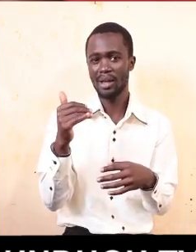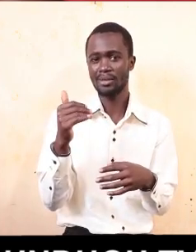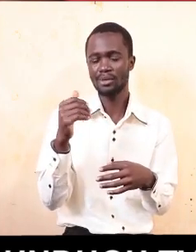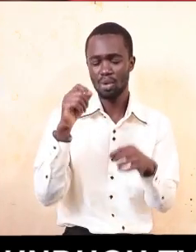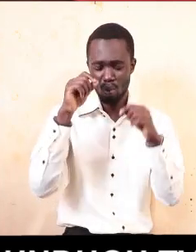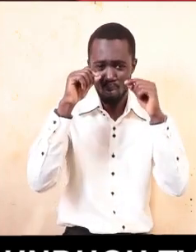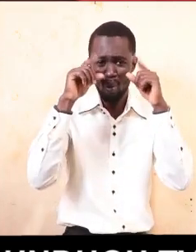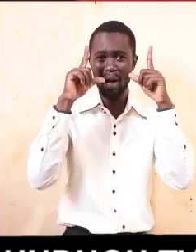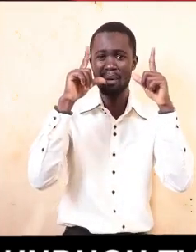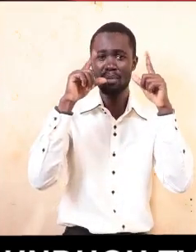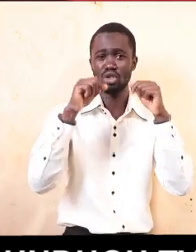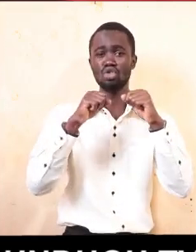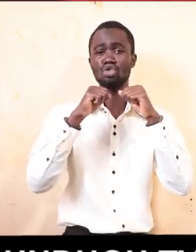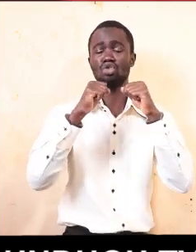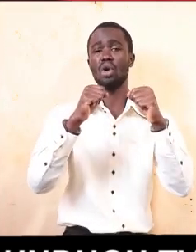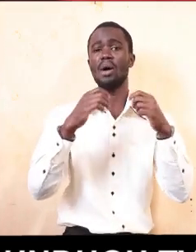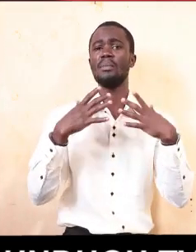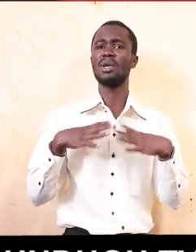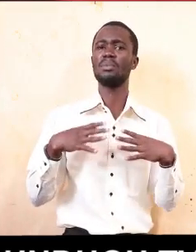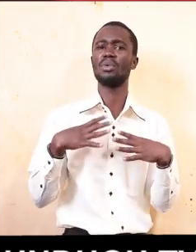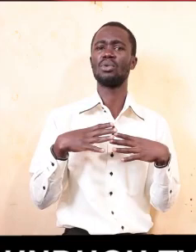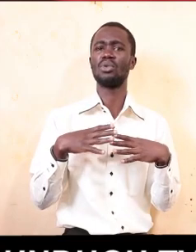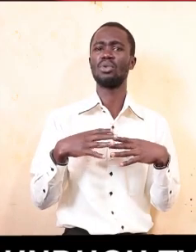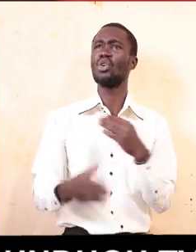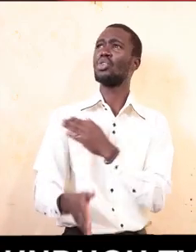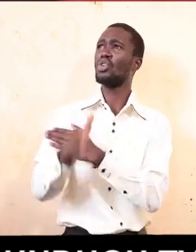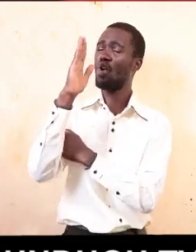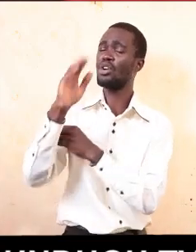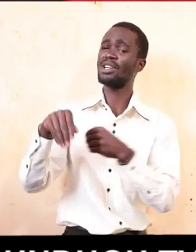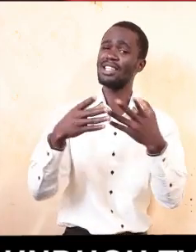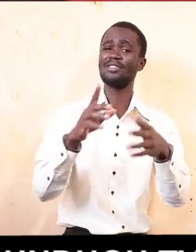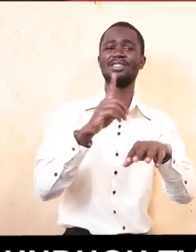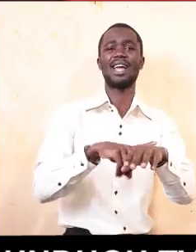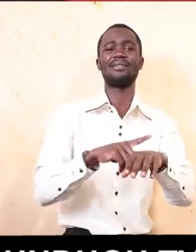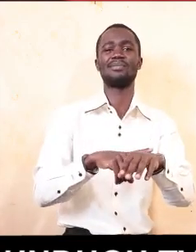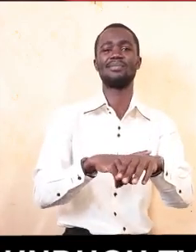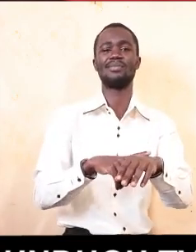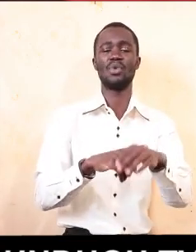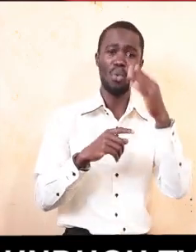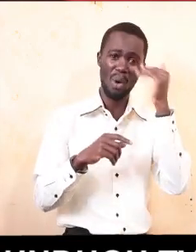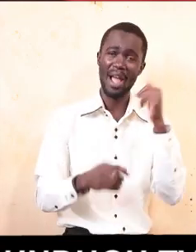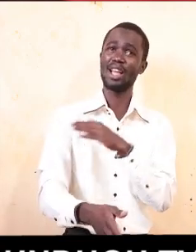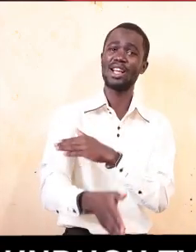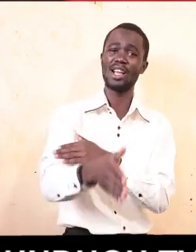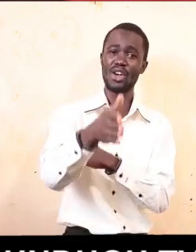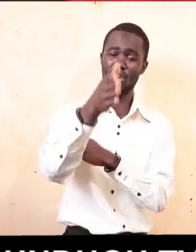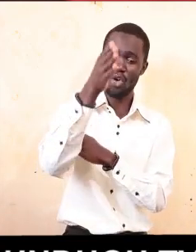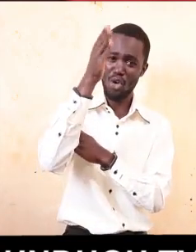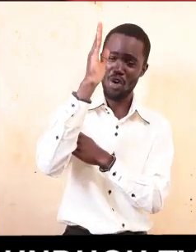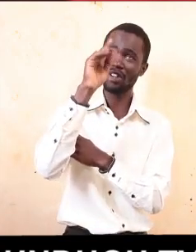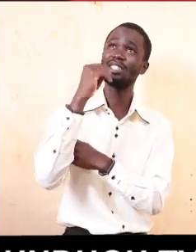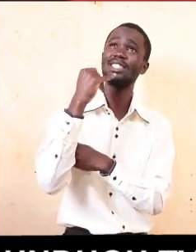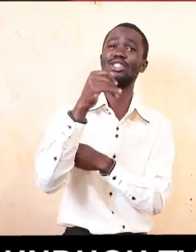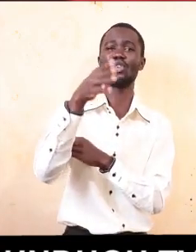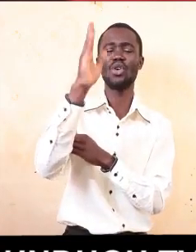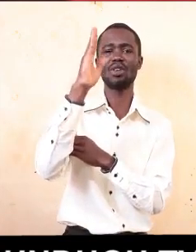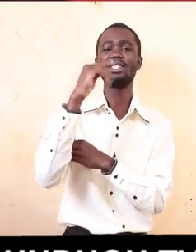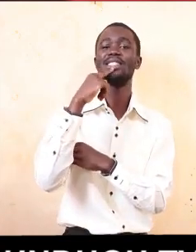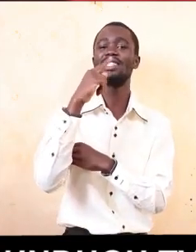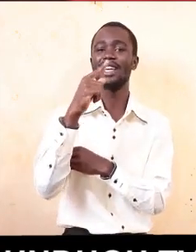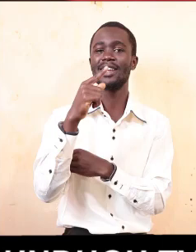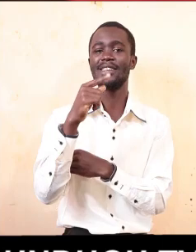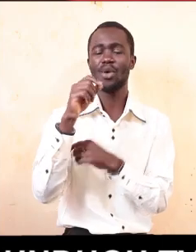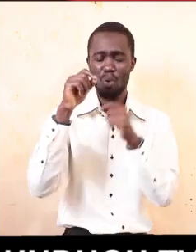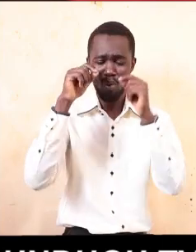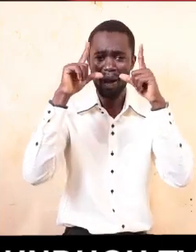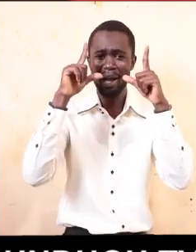Waamsheni mashujaa. Mungu anawapa wakati. Kwa sababu yeye ni Mungu. Anawaambia amsheni